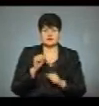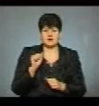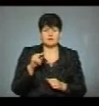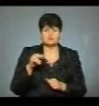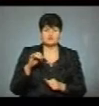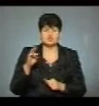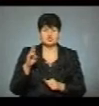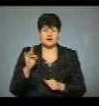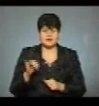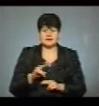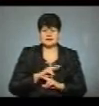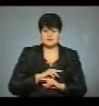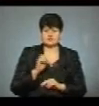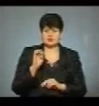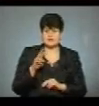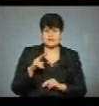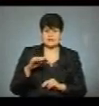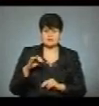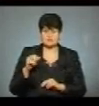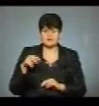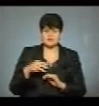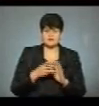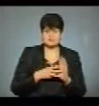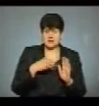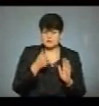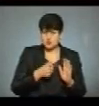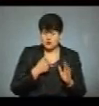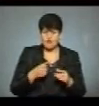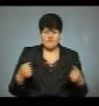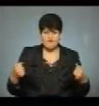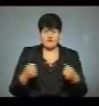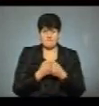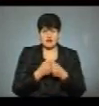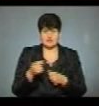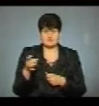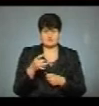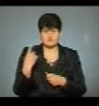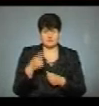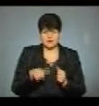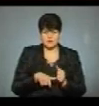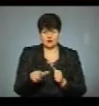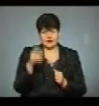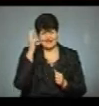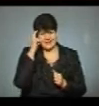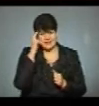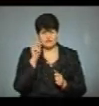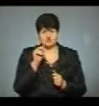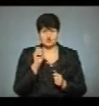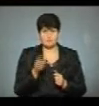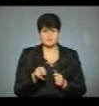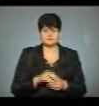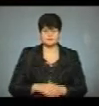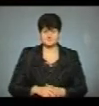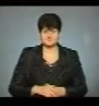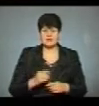який загинув 14 листопада 2018 року в аварії на Рівненщині на дорозі Київ-Чоп.